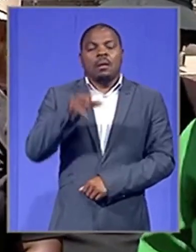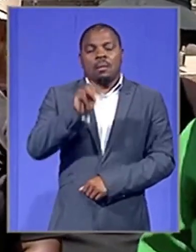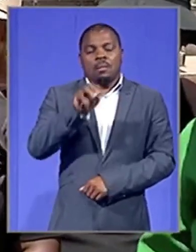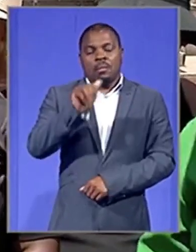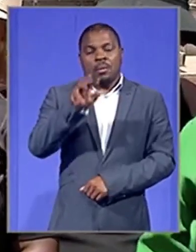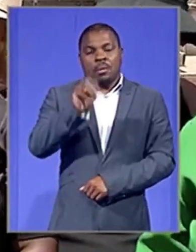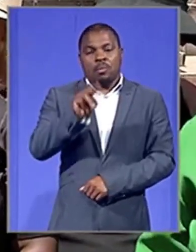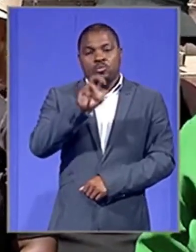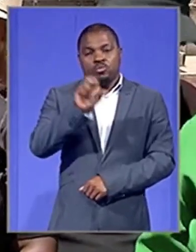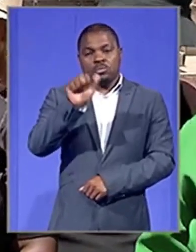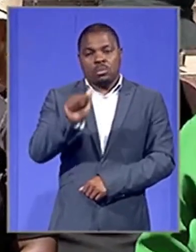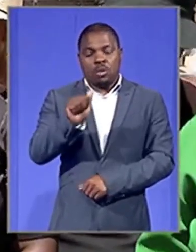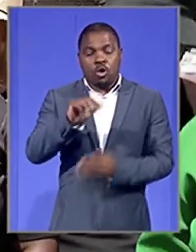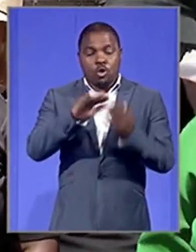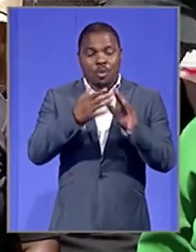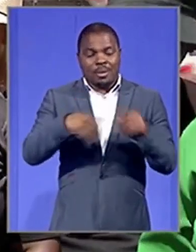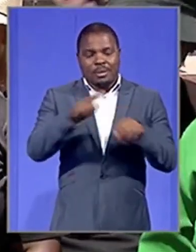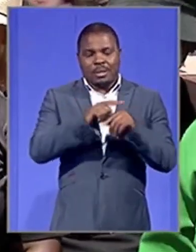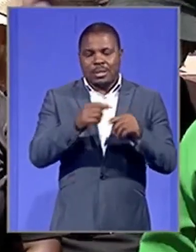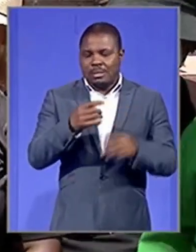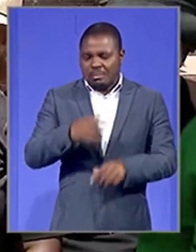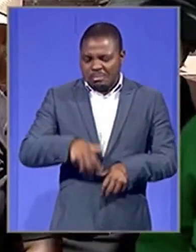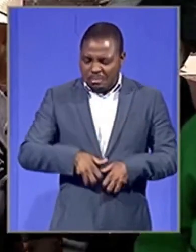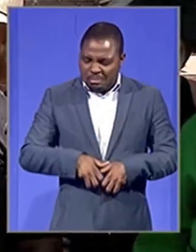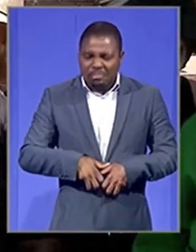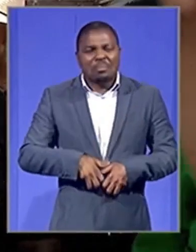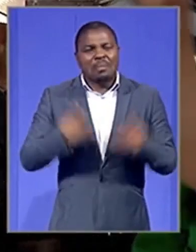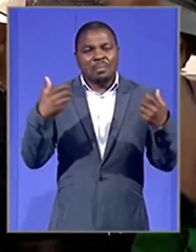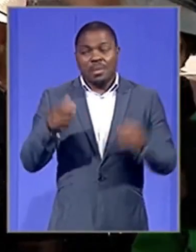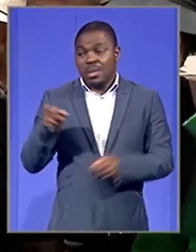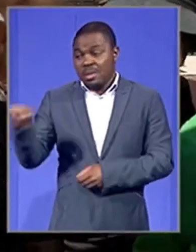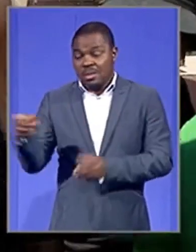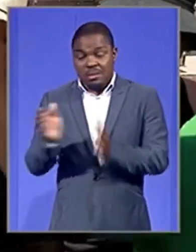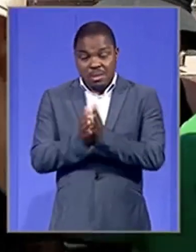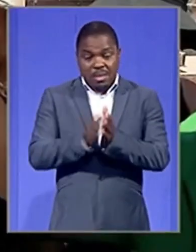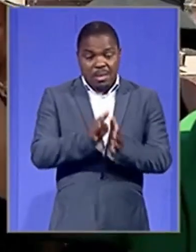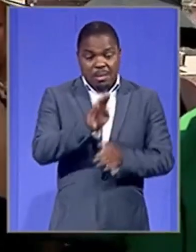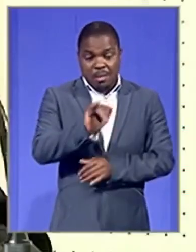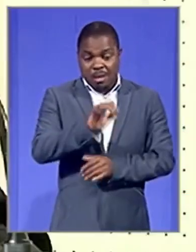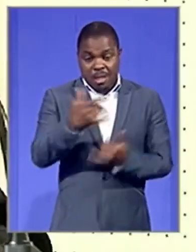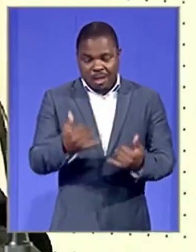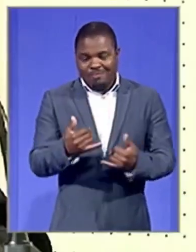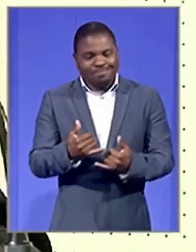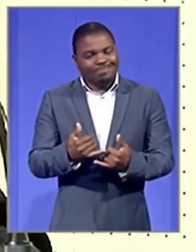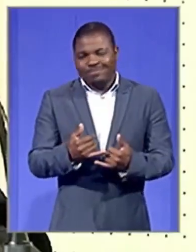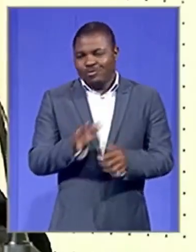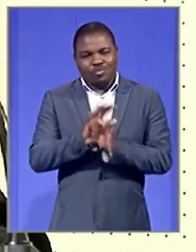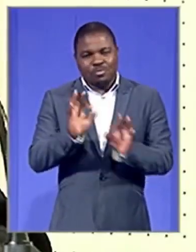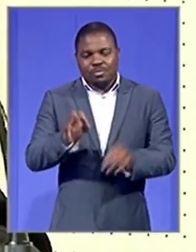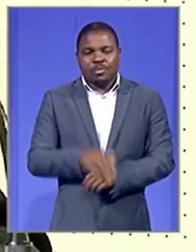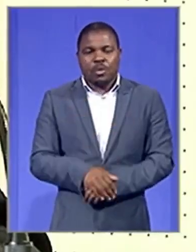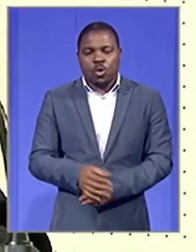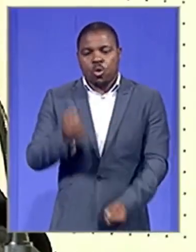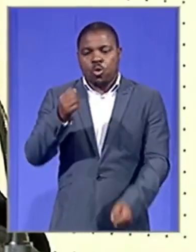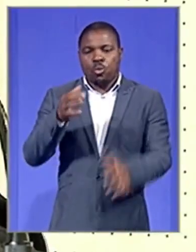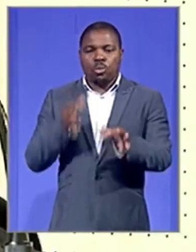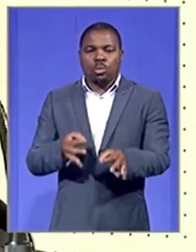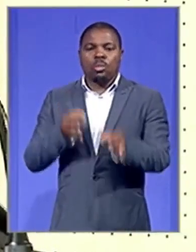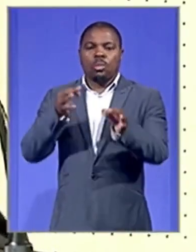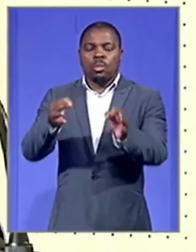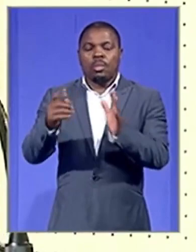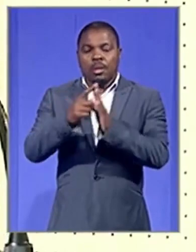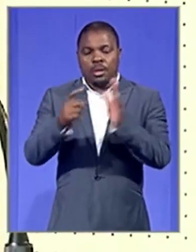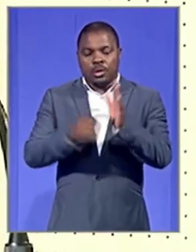kwatile mme ga go mo dikgatlegelong tsa gagwe go ka batlana le bail ka se sebaka. Nyewe e khutseditswe morao ho fihlela ka la